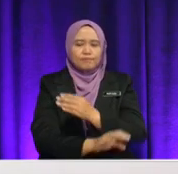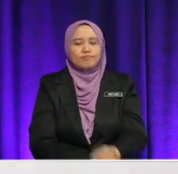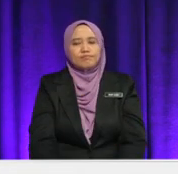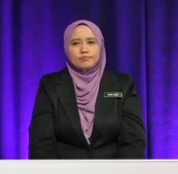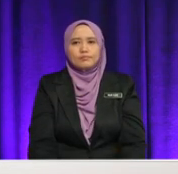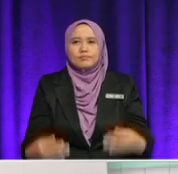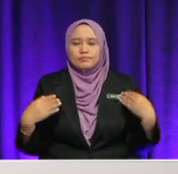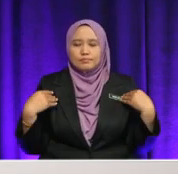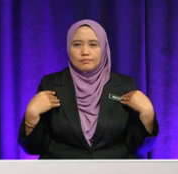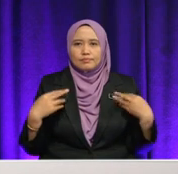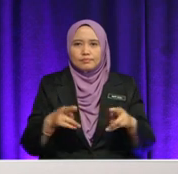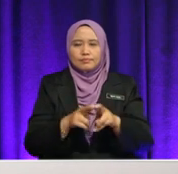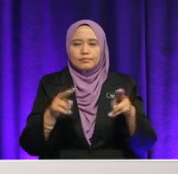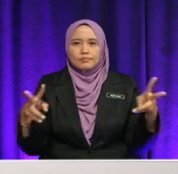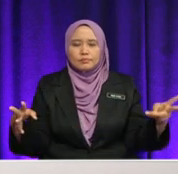melalui pelihara